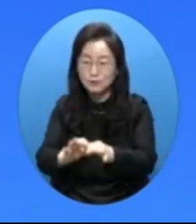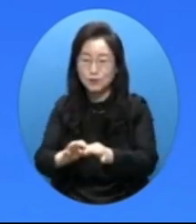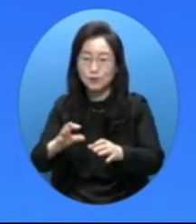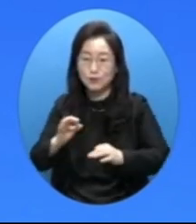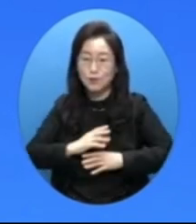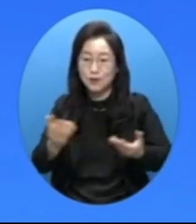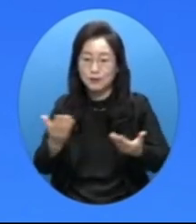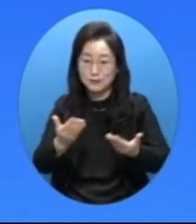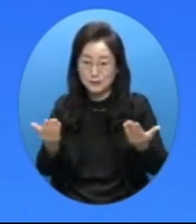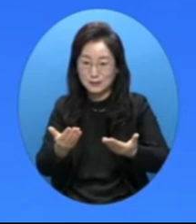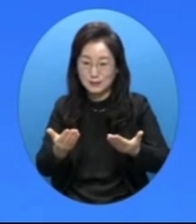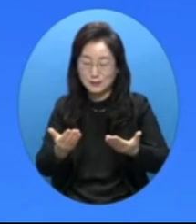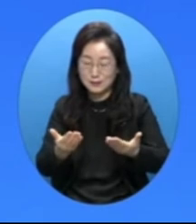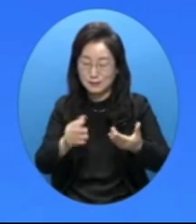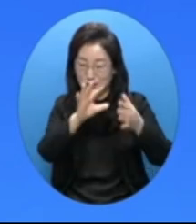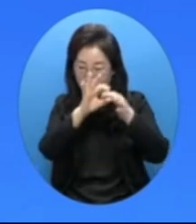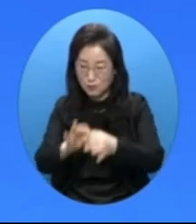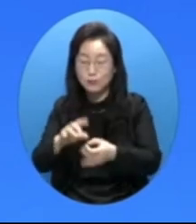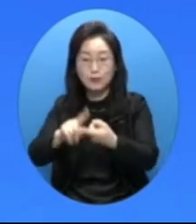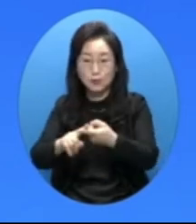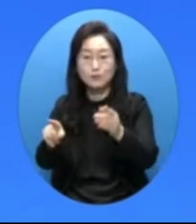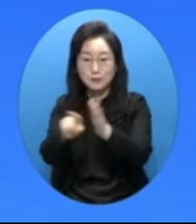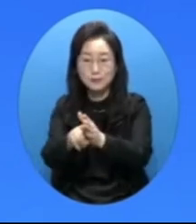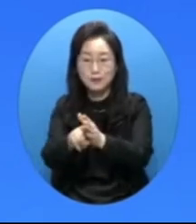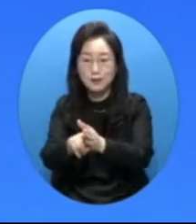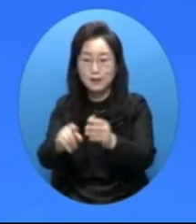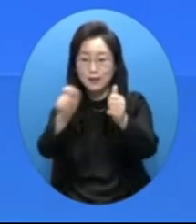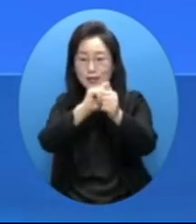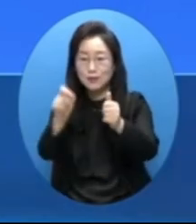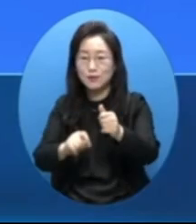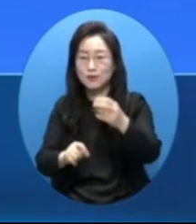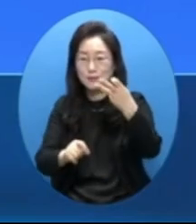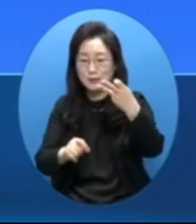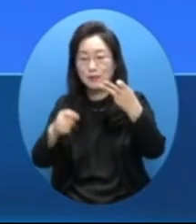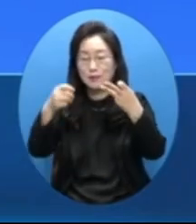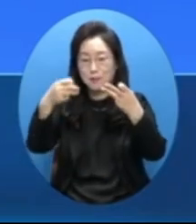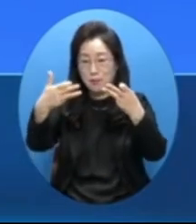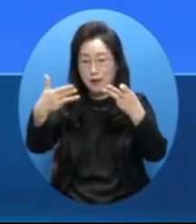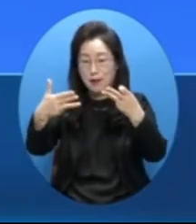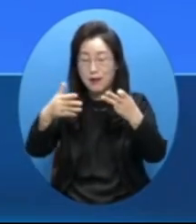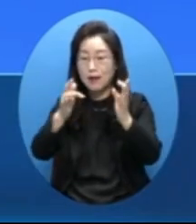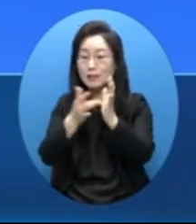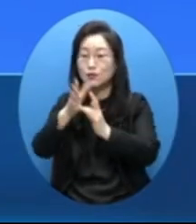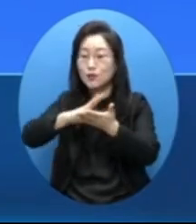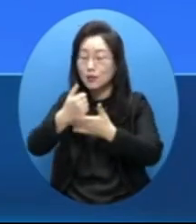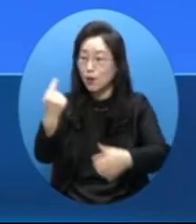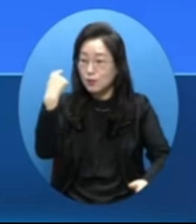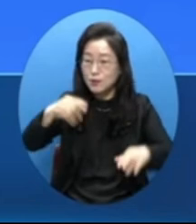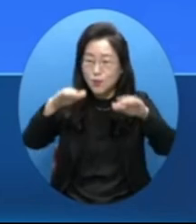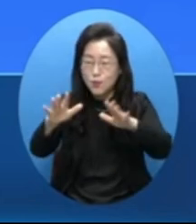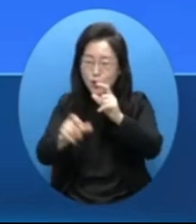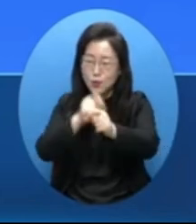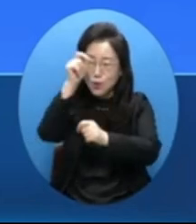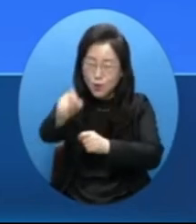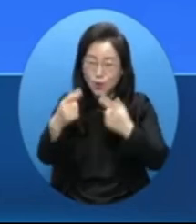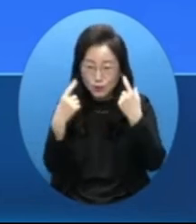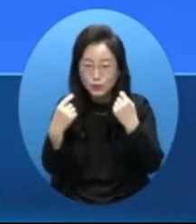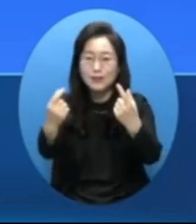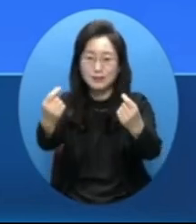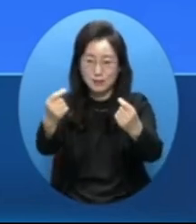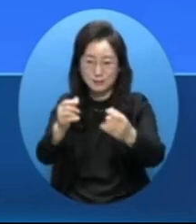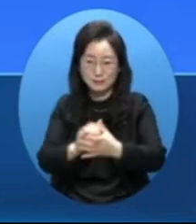놀라운 역사를 이길 것을 우리는 믿습니다 비로소 13장 8절 말씀합니다 예수께서는 어제나 오늘날 영원토록